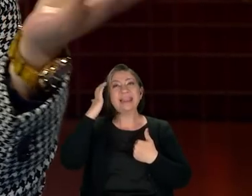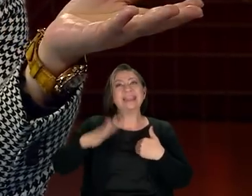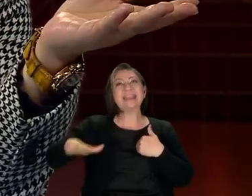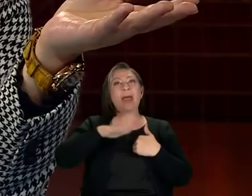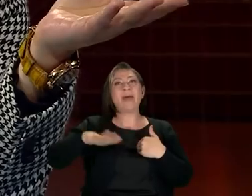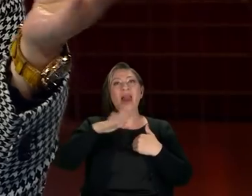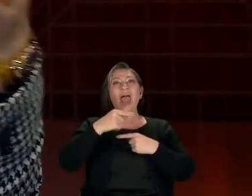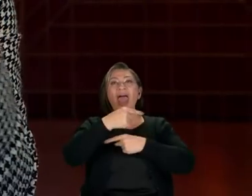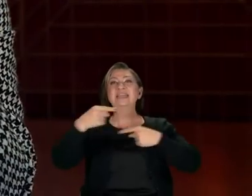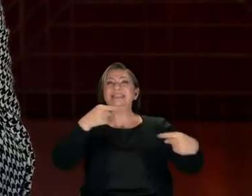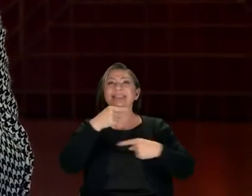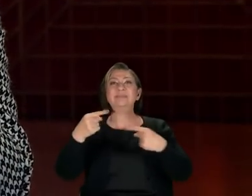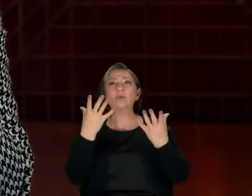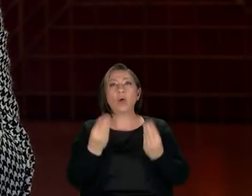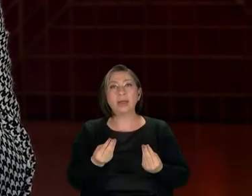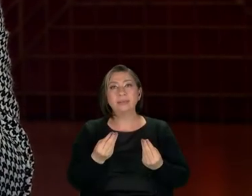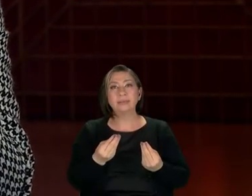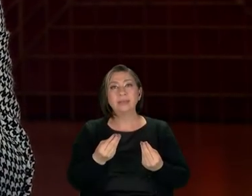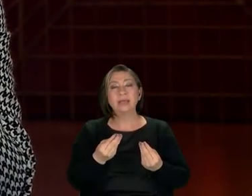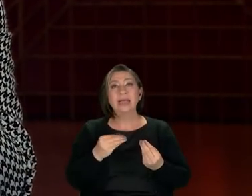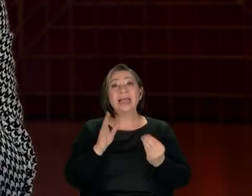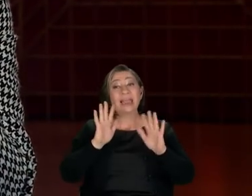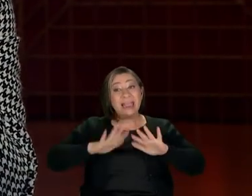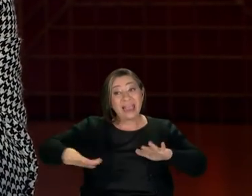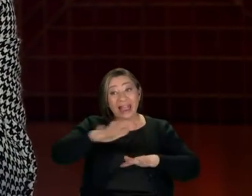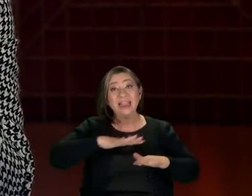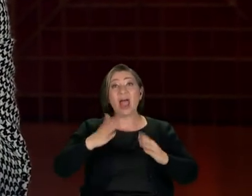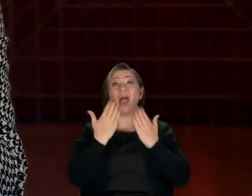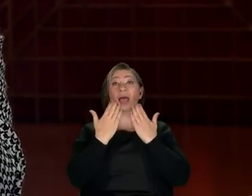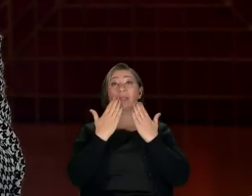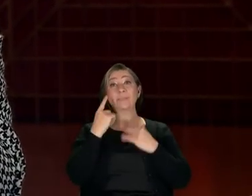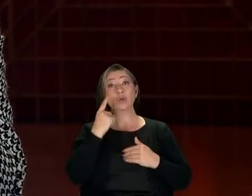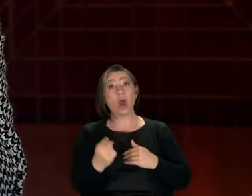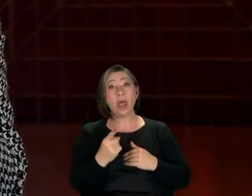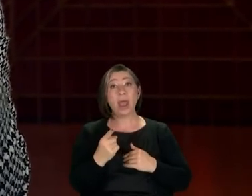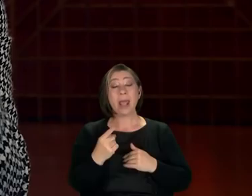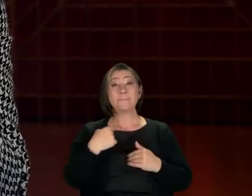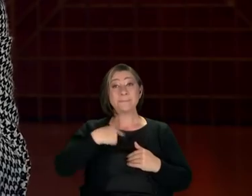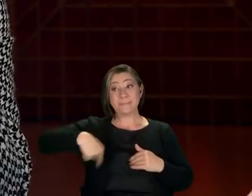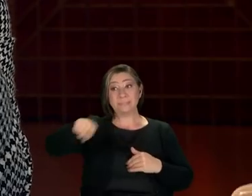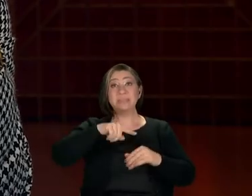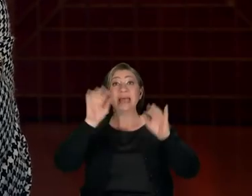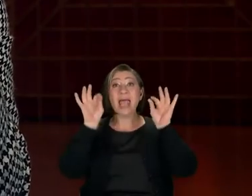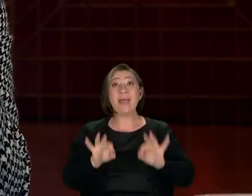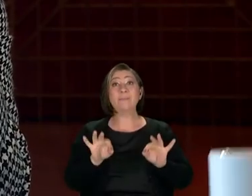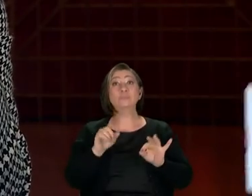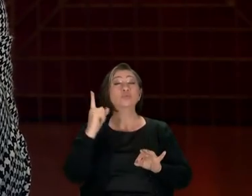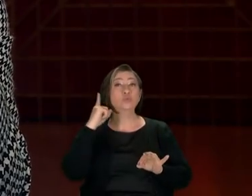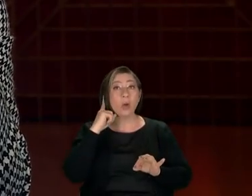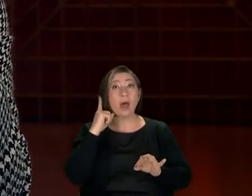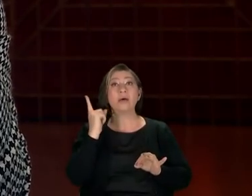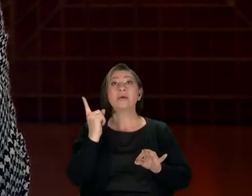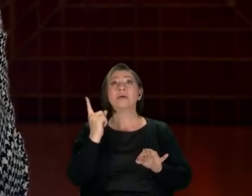eksikliğimiz olan, bilmiyorum siz de öyle buluyor musunuz ama genelde akademik hayatta biz hep şunu